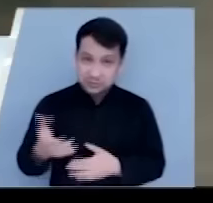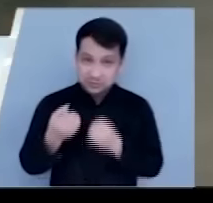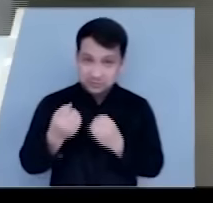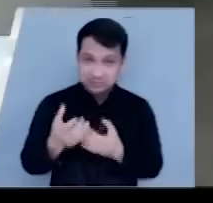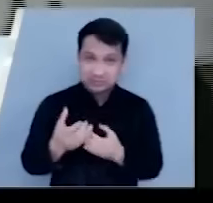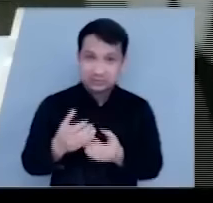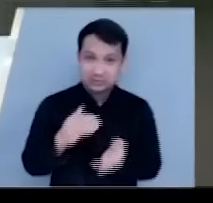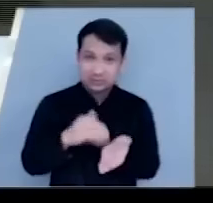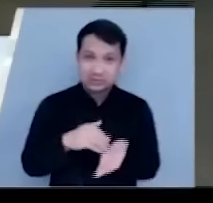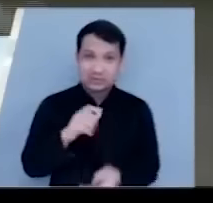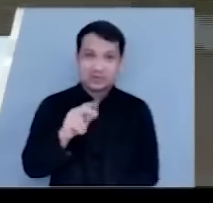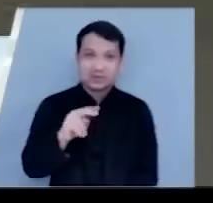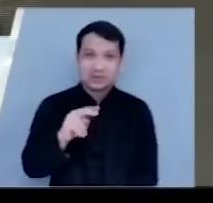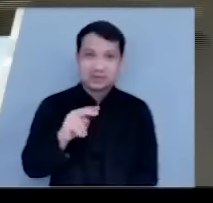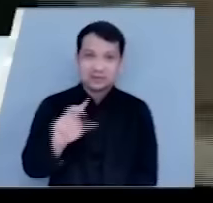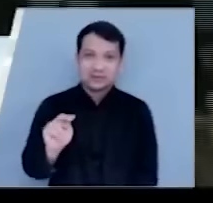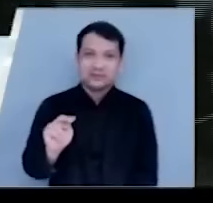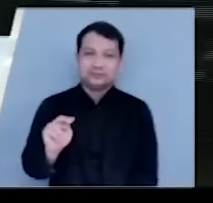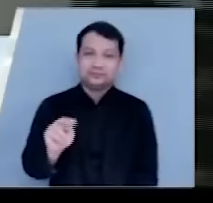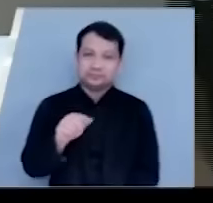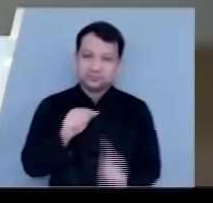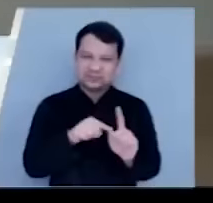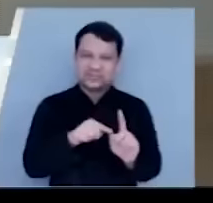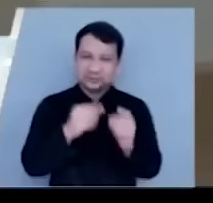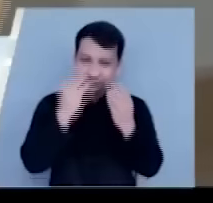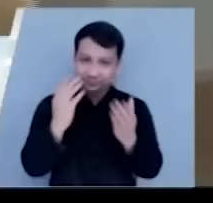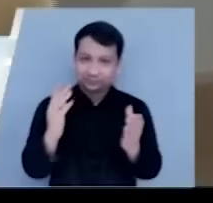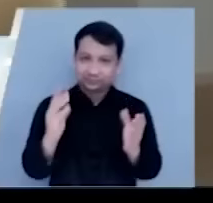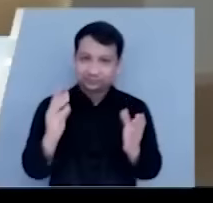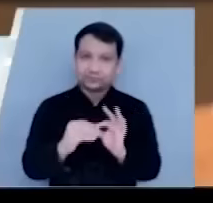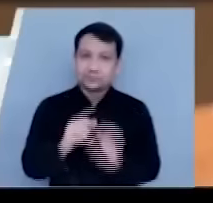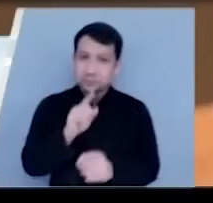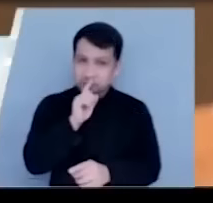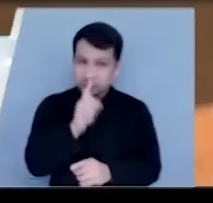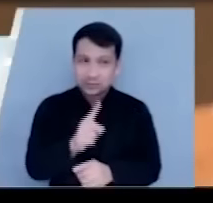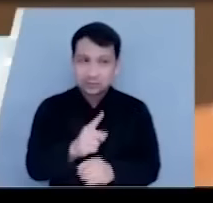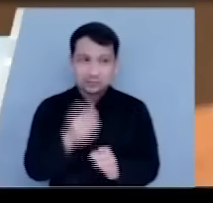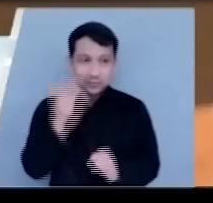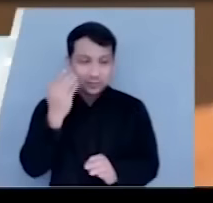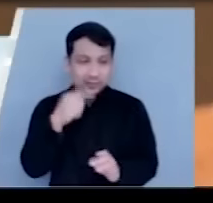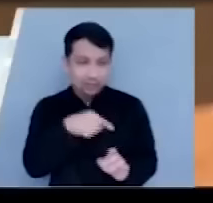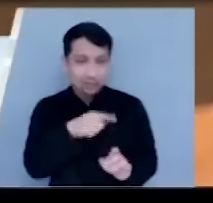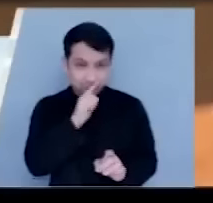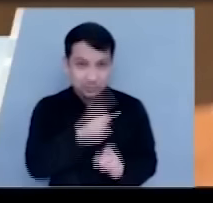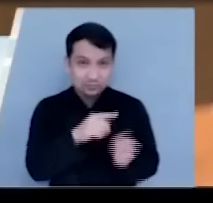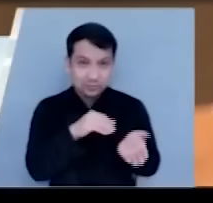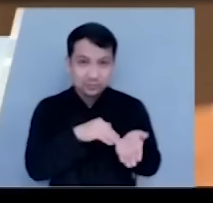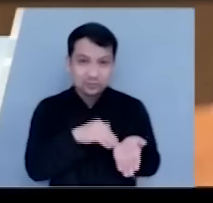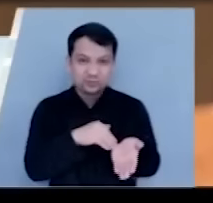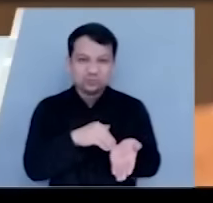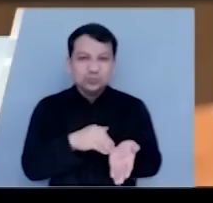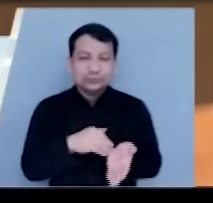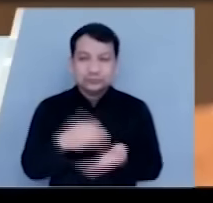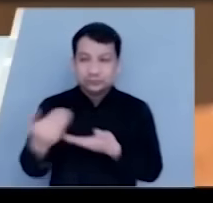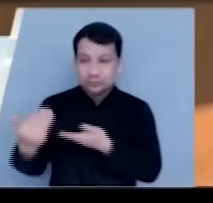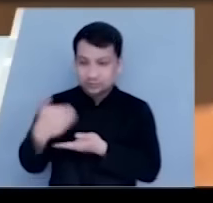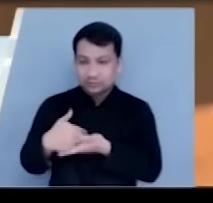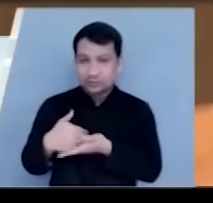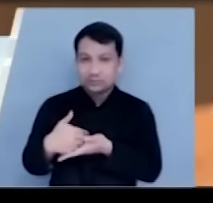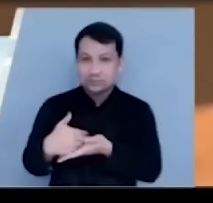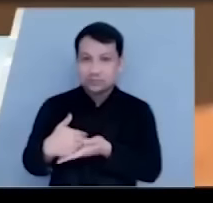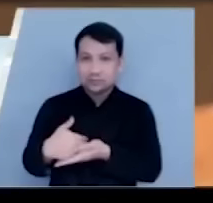Annalyn, napagkakamalan na rin daw siyang totoong doktor. May mga gusto po magpa-check up, especially po yung mga